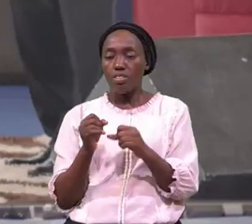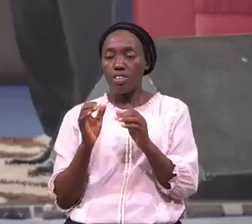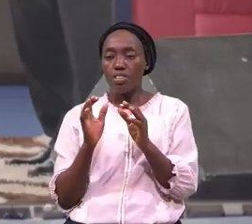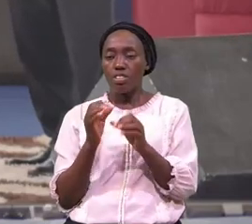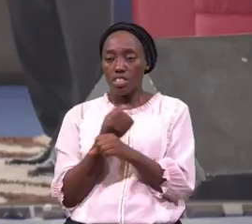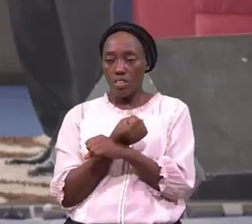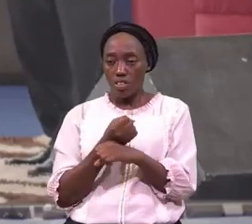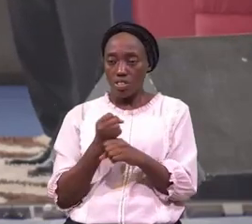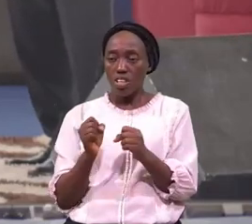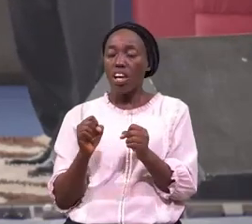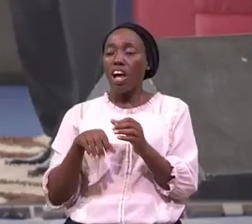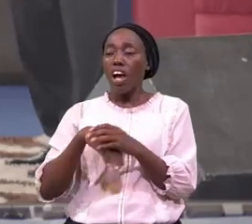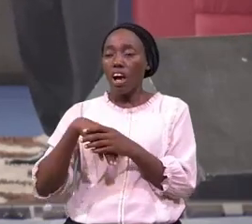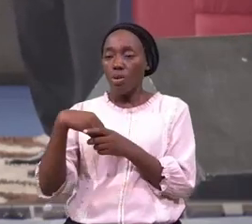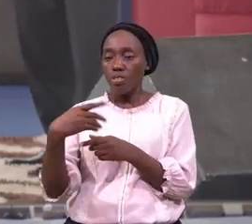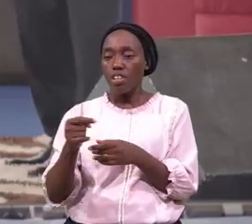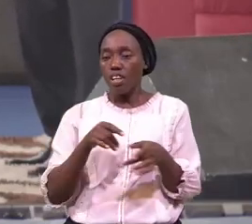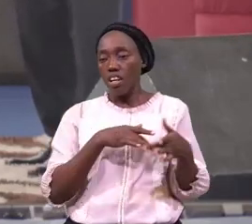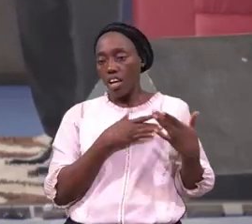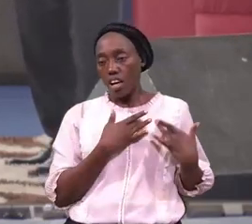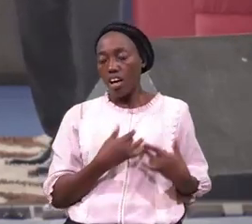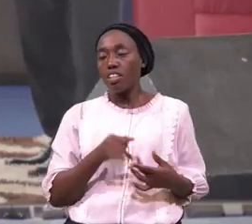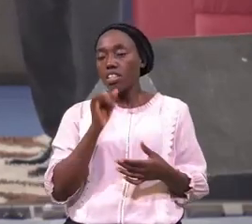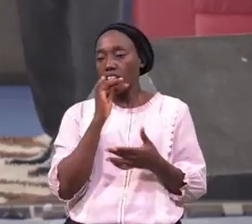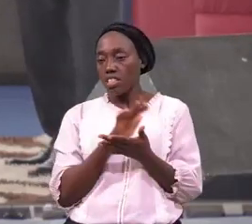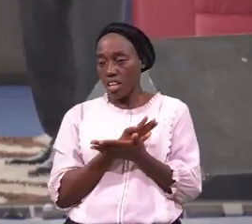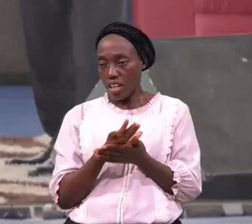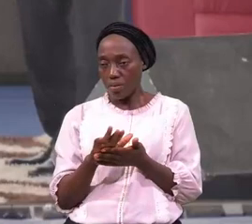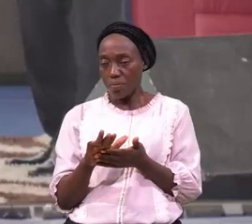Le salut, si le cœur est purifié.